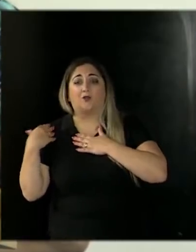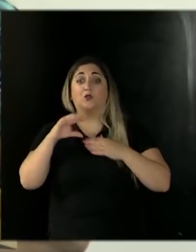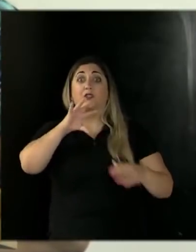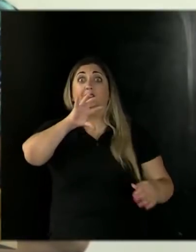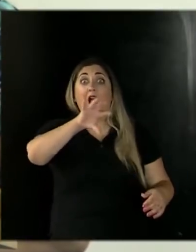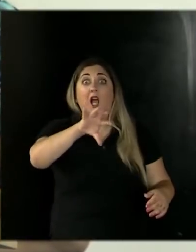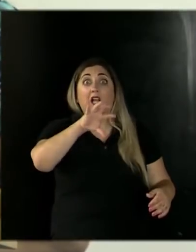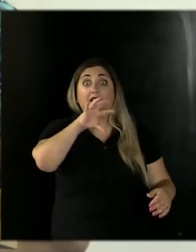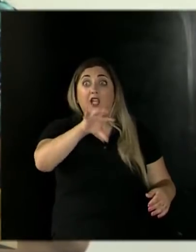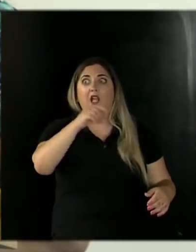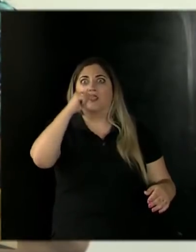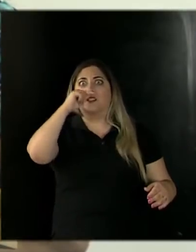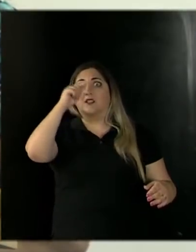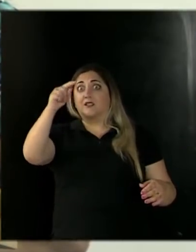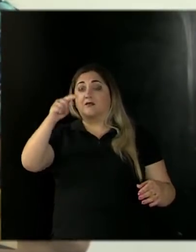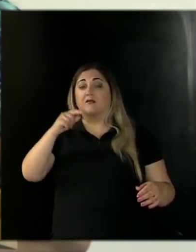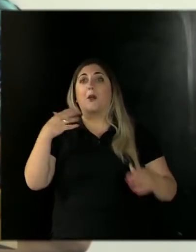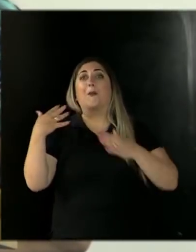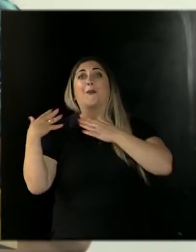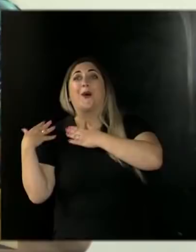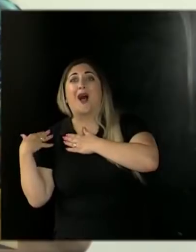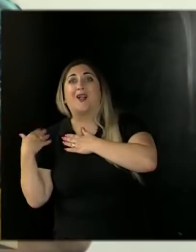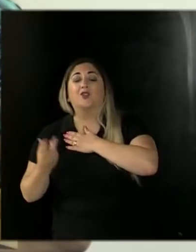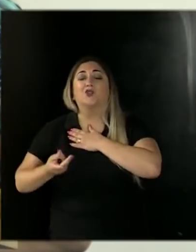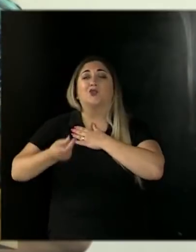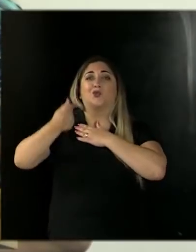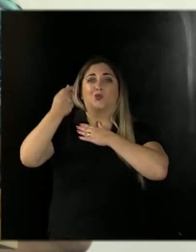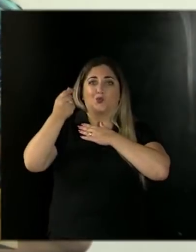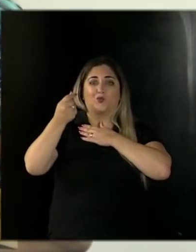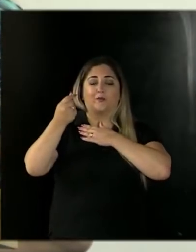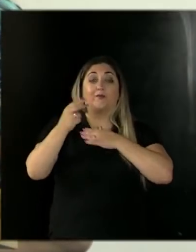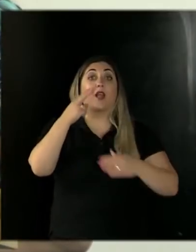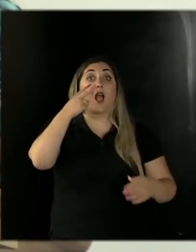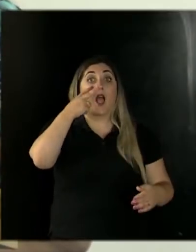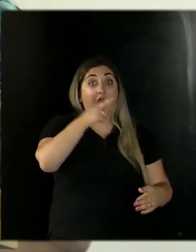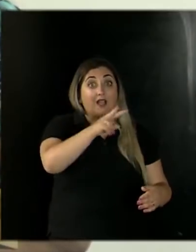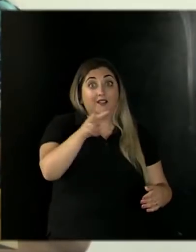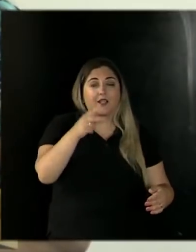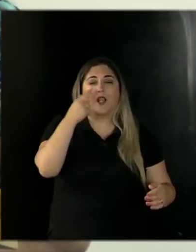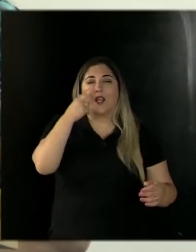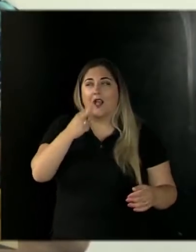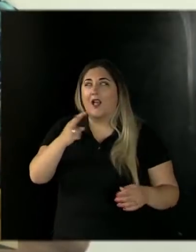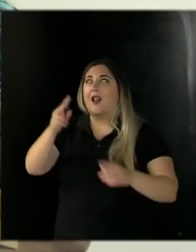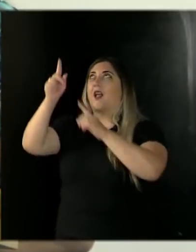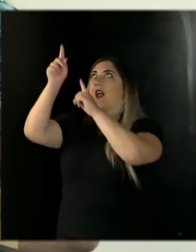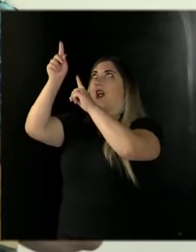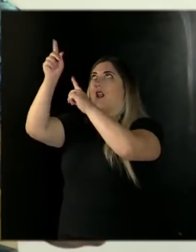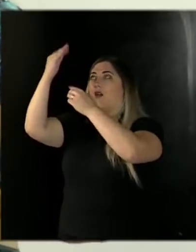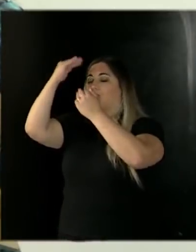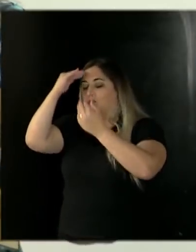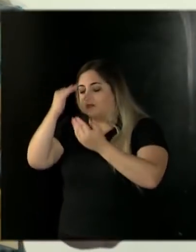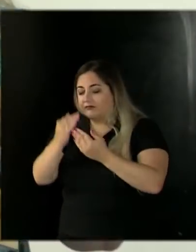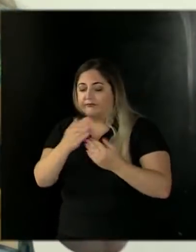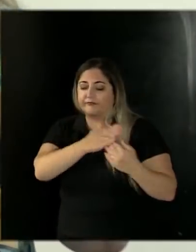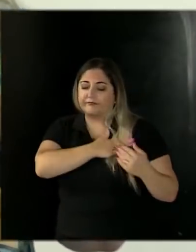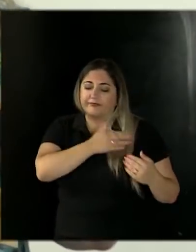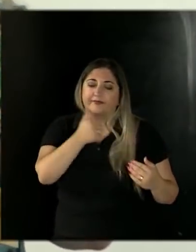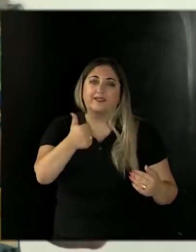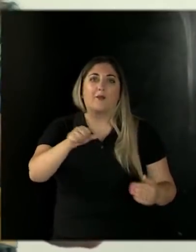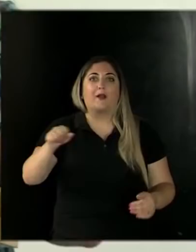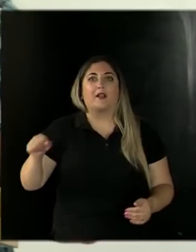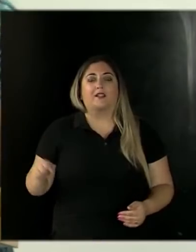bit-tajjir tal-gburin. Flimkien, għajnejna lejn il-Mulej sa ma jkollu ħniena minna.